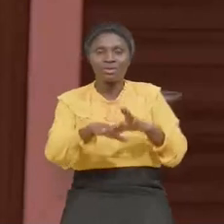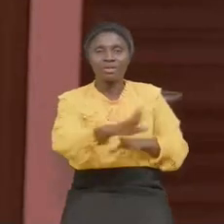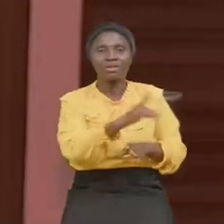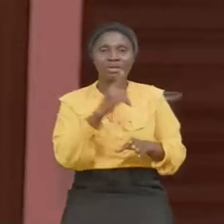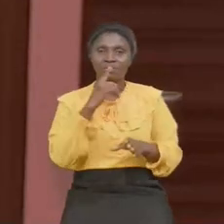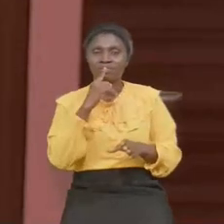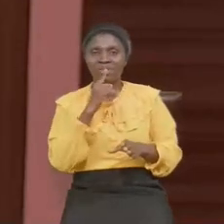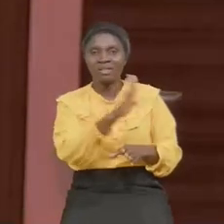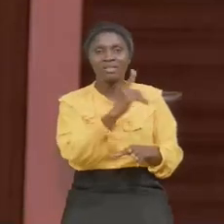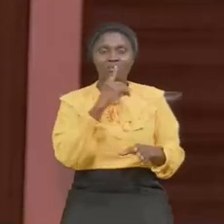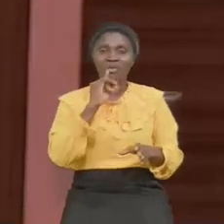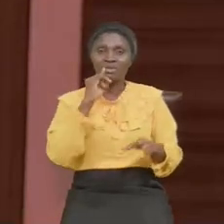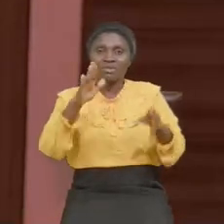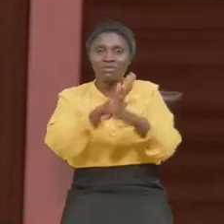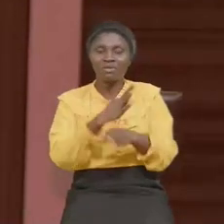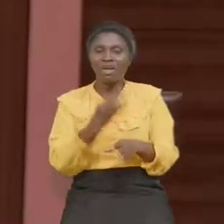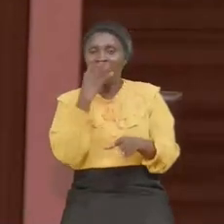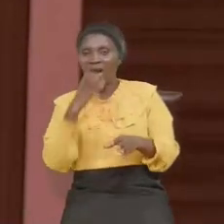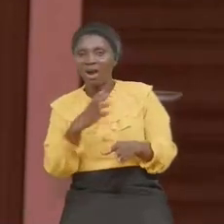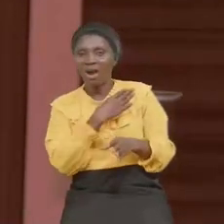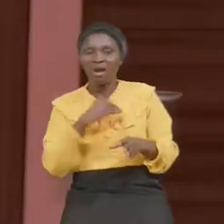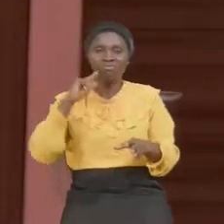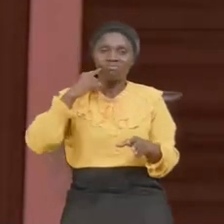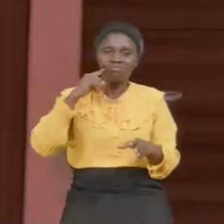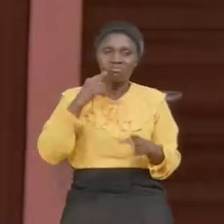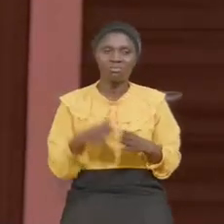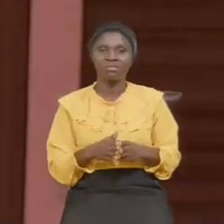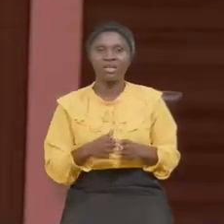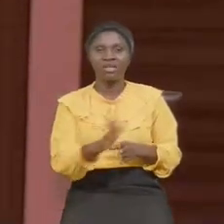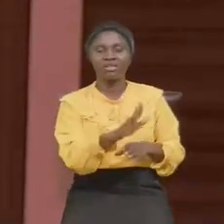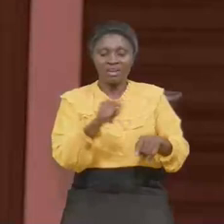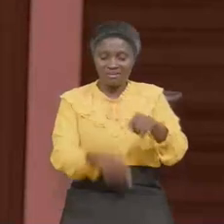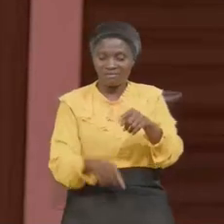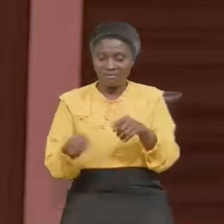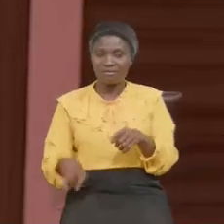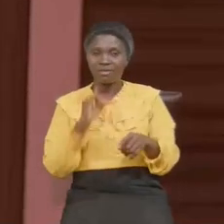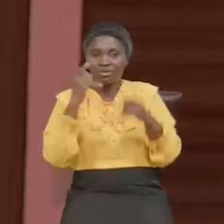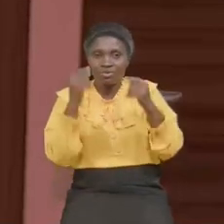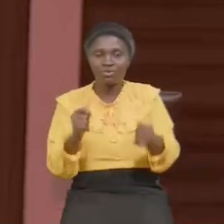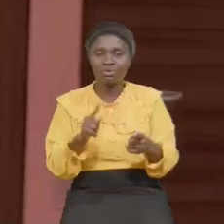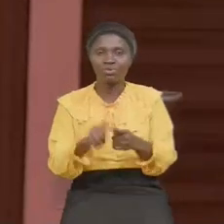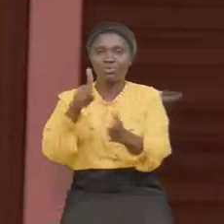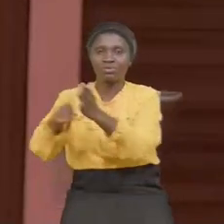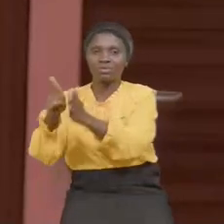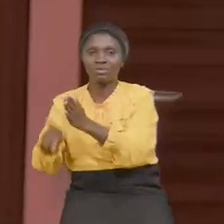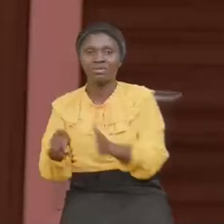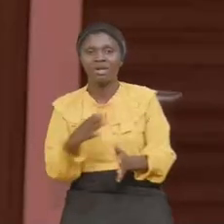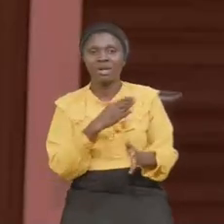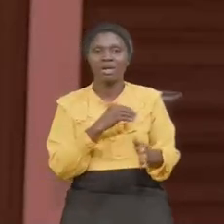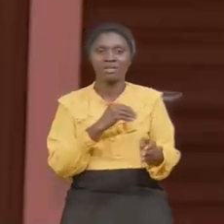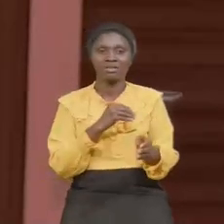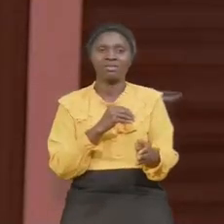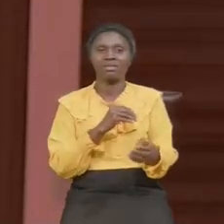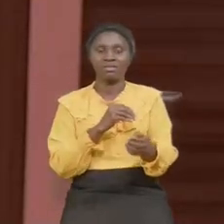Ils ont les pieds légers pour répandre le sang. La destruction et le malheur sont sur leur route. Ils ne connaissent pas le chemin